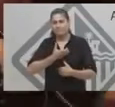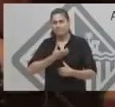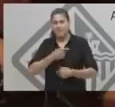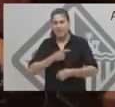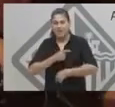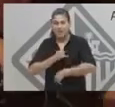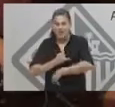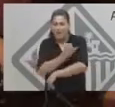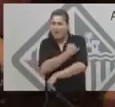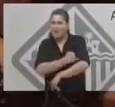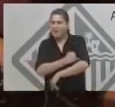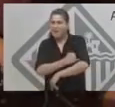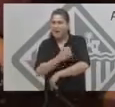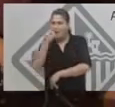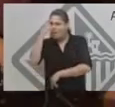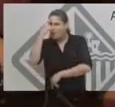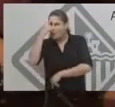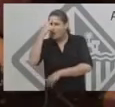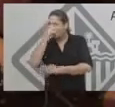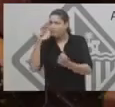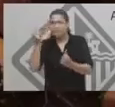no estan tancades.